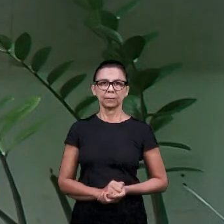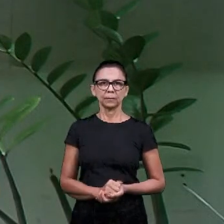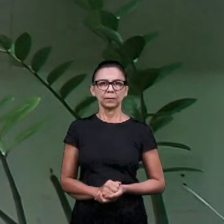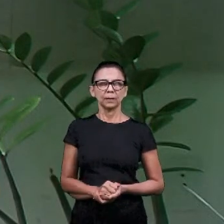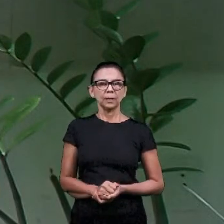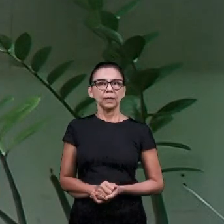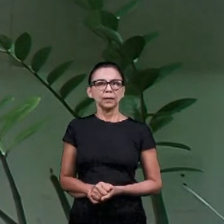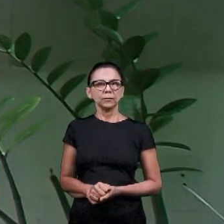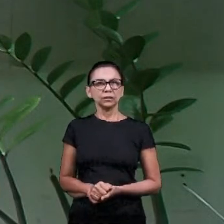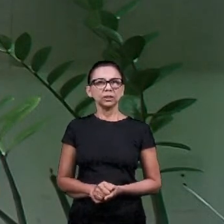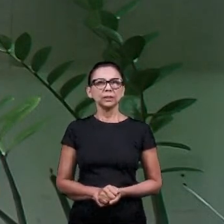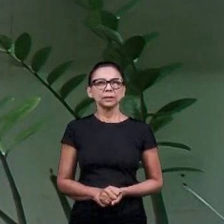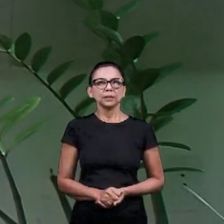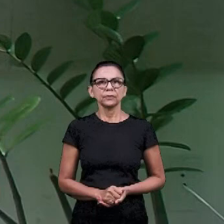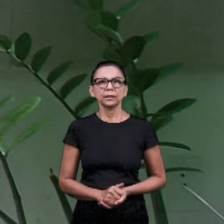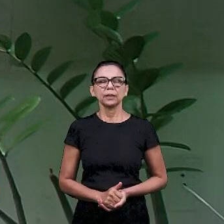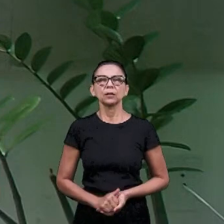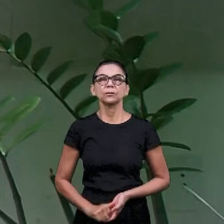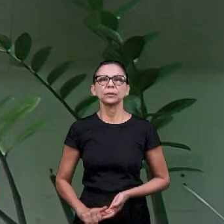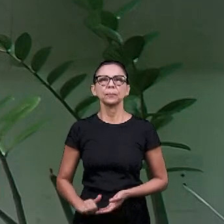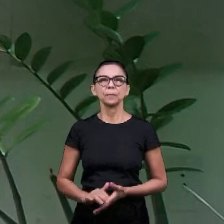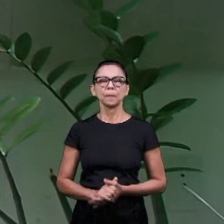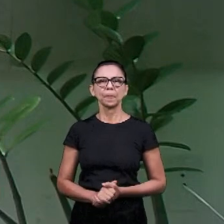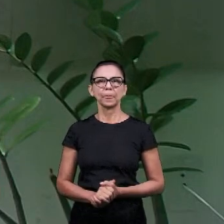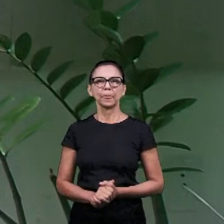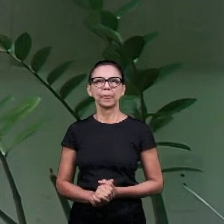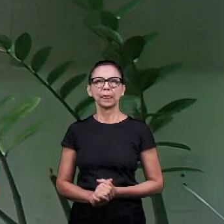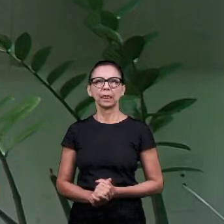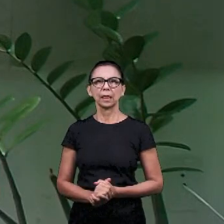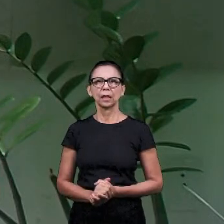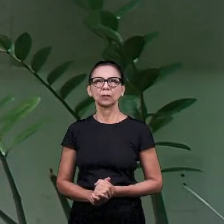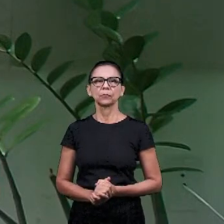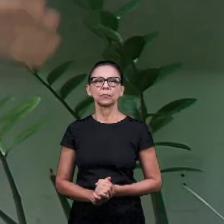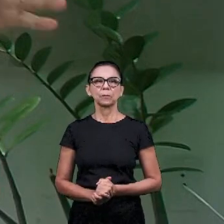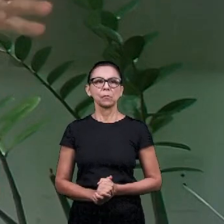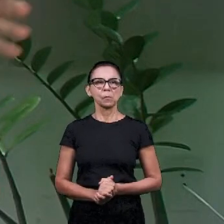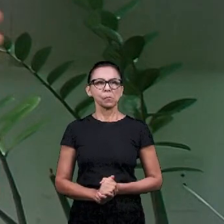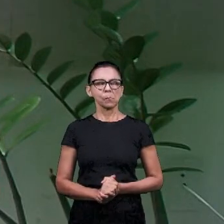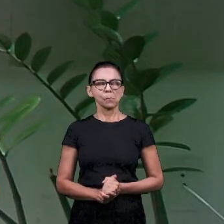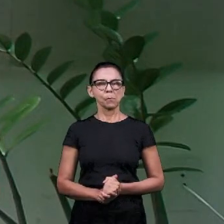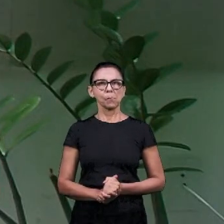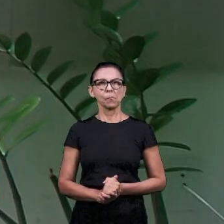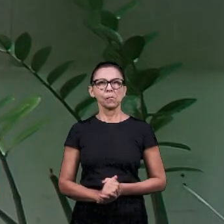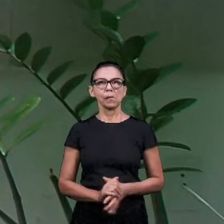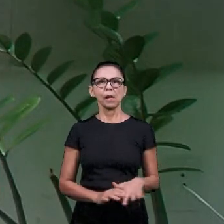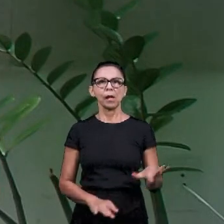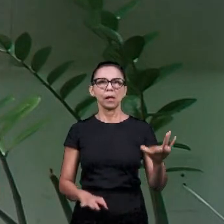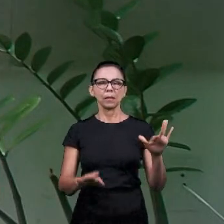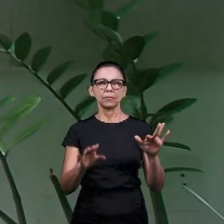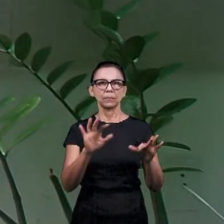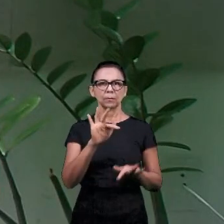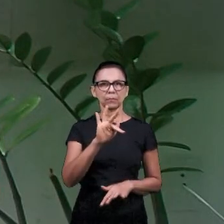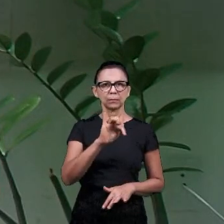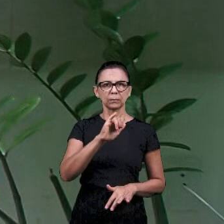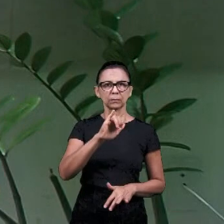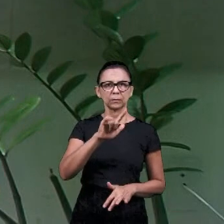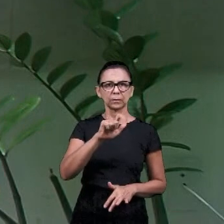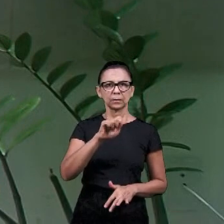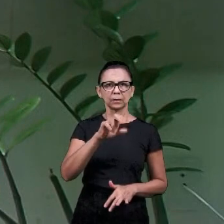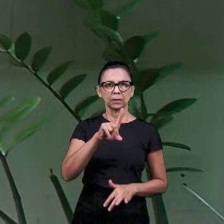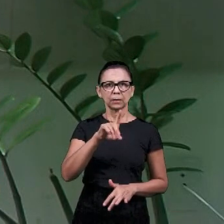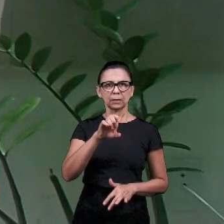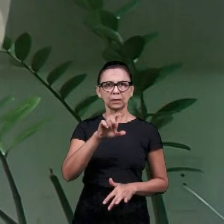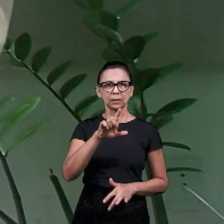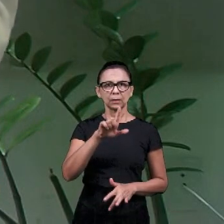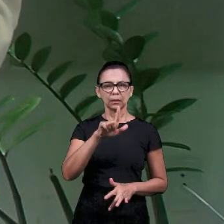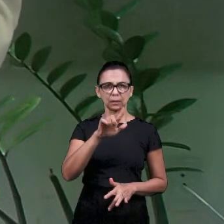filet qui est lancé à la mer. Il y a des poissons bons et poissons mauvais. Le poisson mauvais, on le retourne à la mer. Le poisson bon,